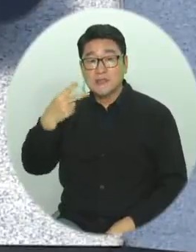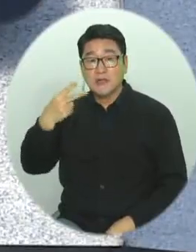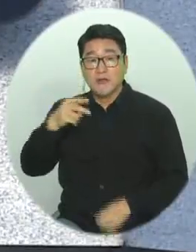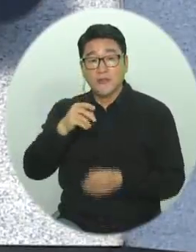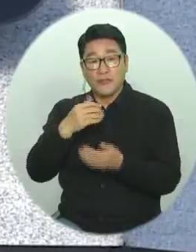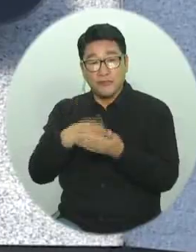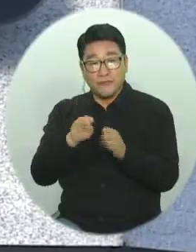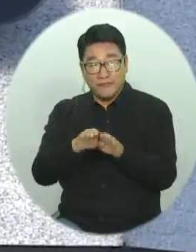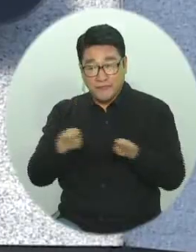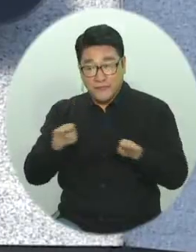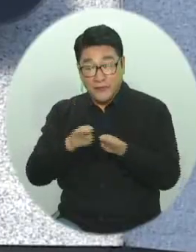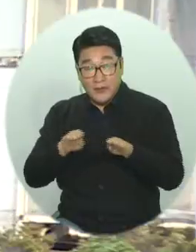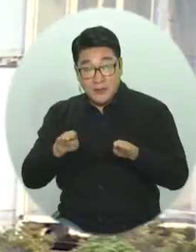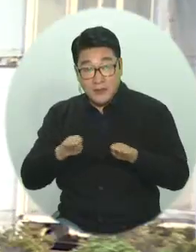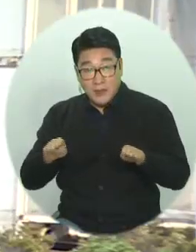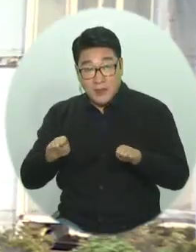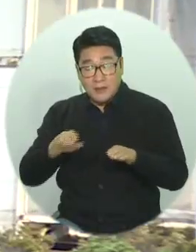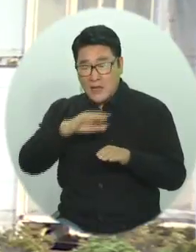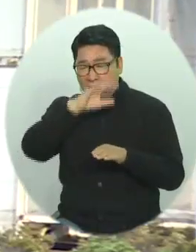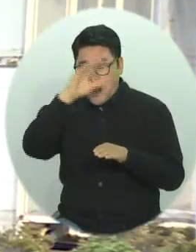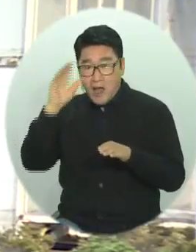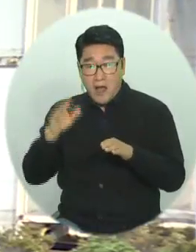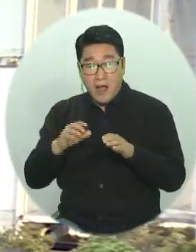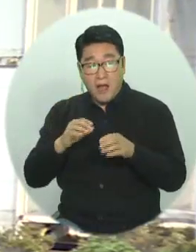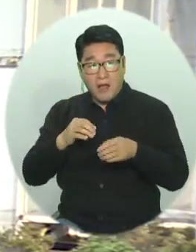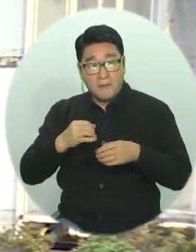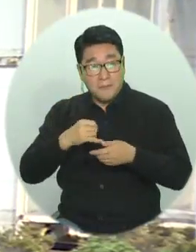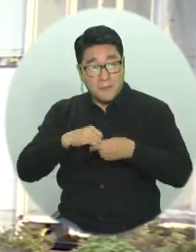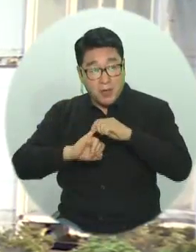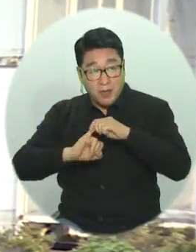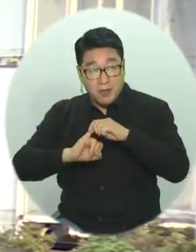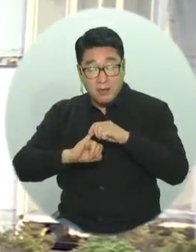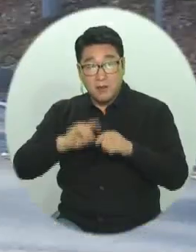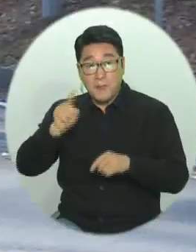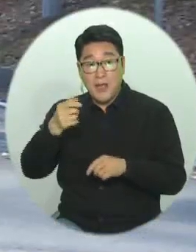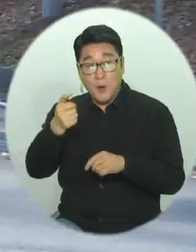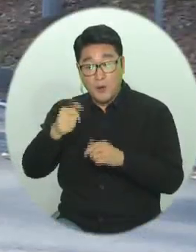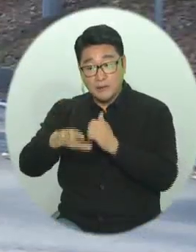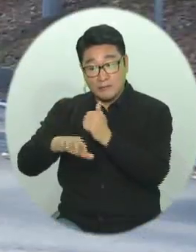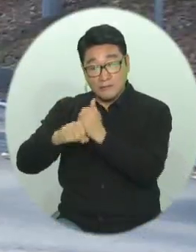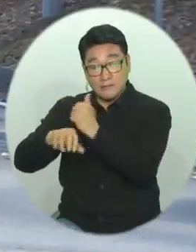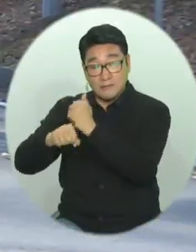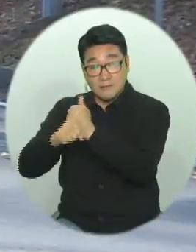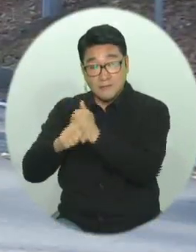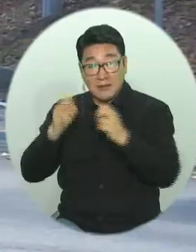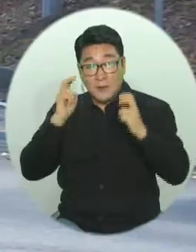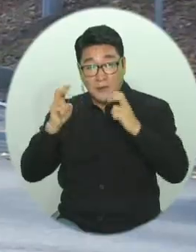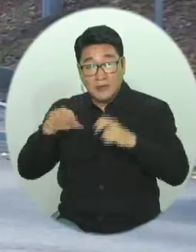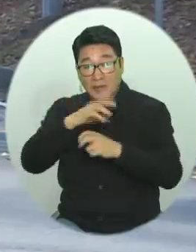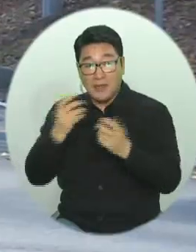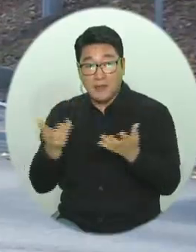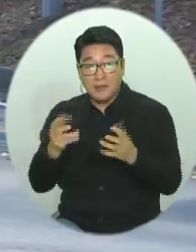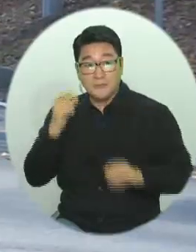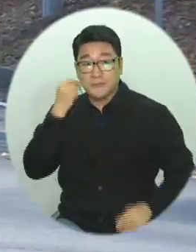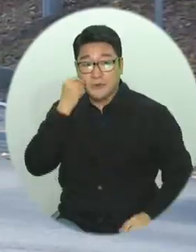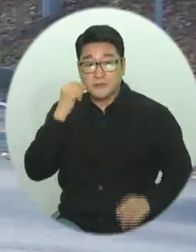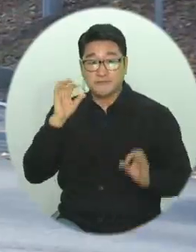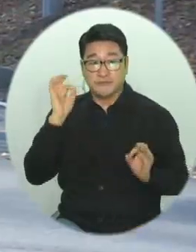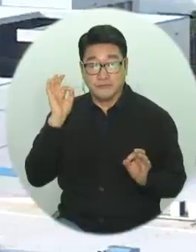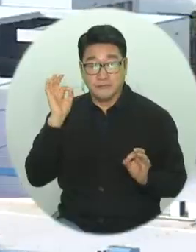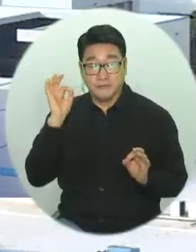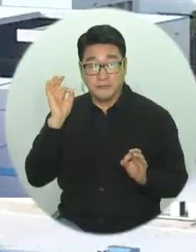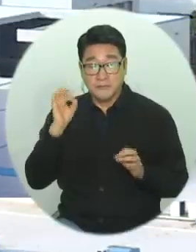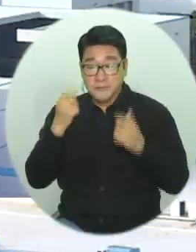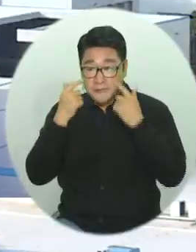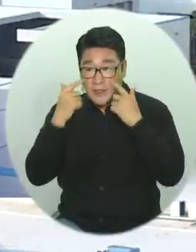생산하는 오토랜드 세 공장의 작업이 전면 중단되면서 150여 개에 이르는 1, 2차 협력업체의 조업도 중단됐습니다.